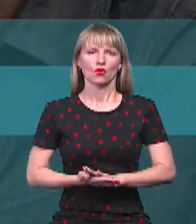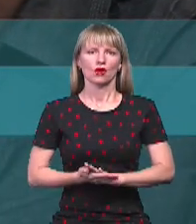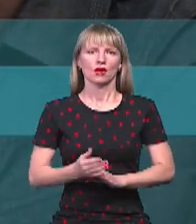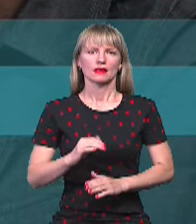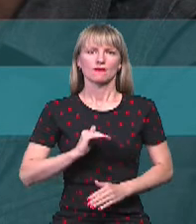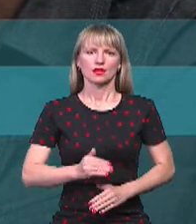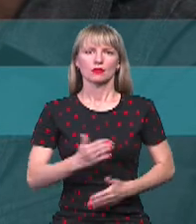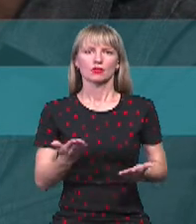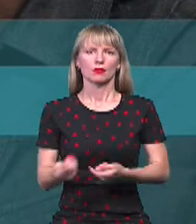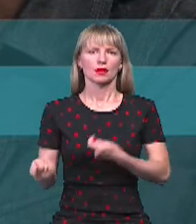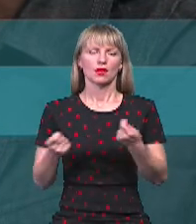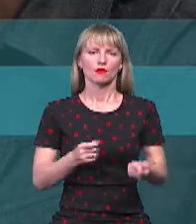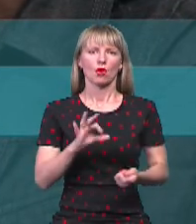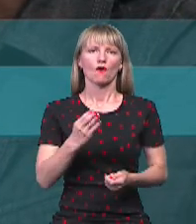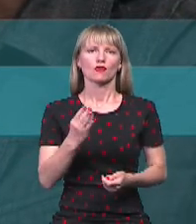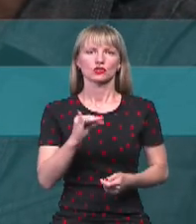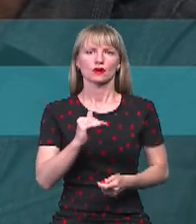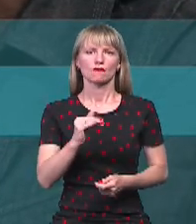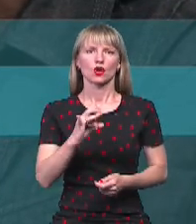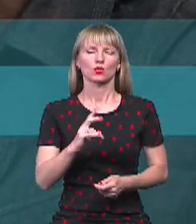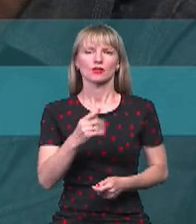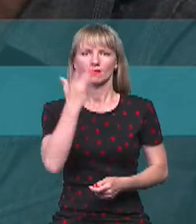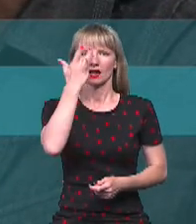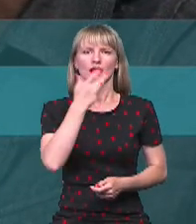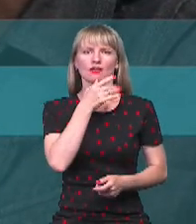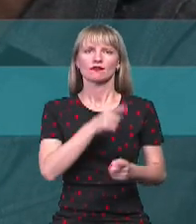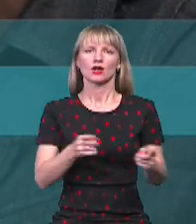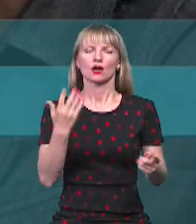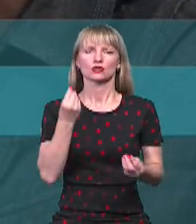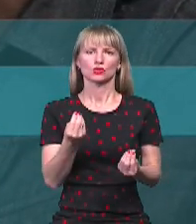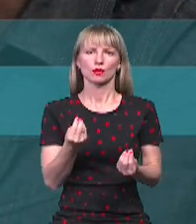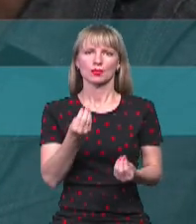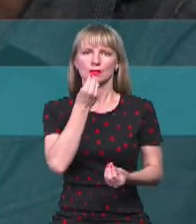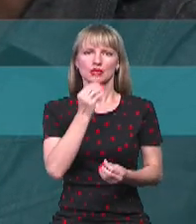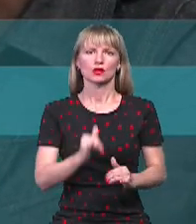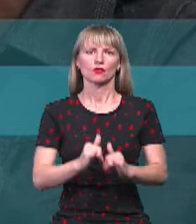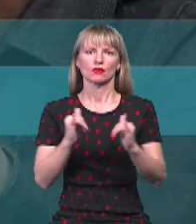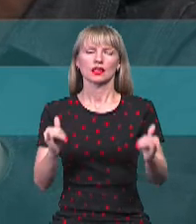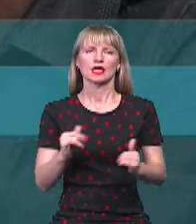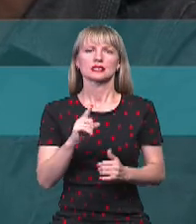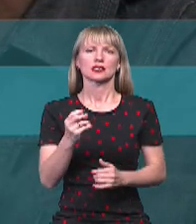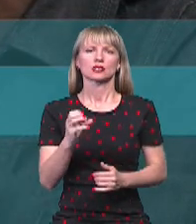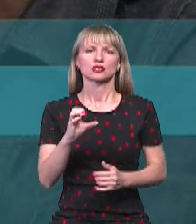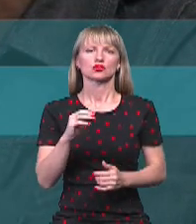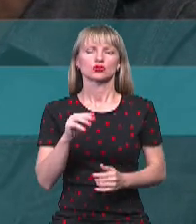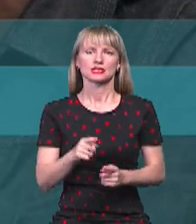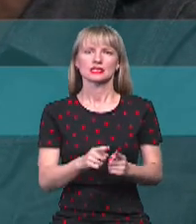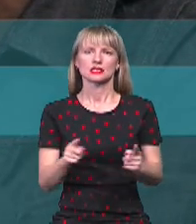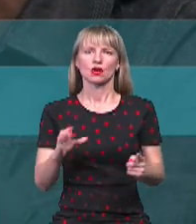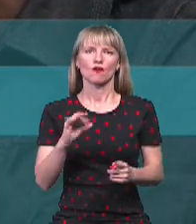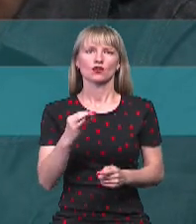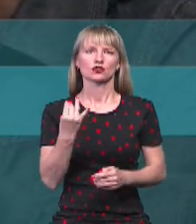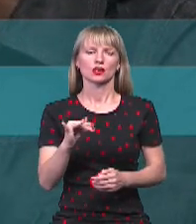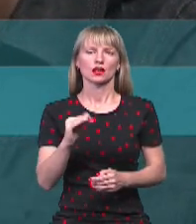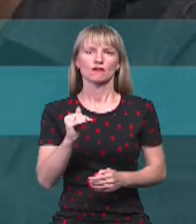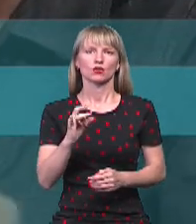поставщиком тех же овощей и фруктов, особенно в летний период, когда стоимость питания увеличивается за счет сезонных овощей и